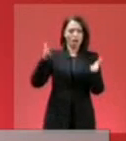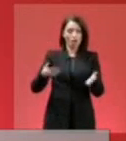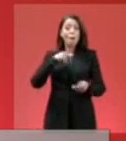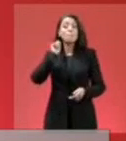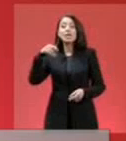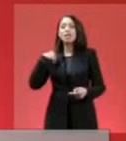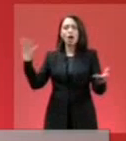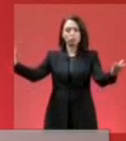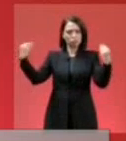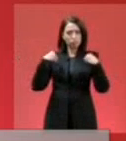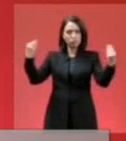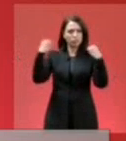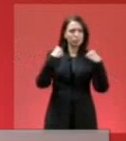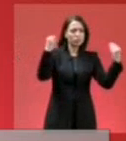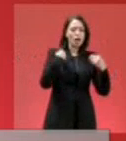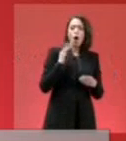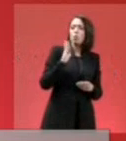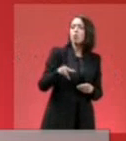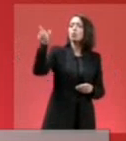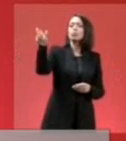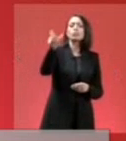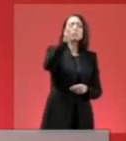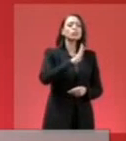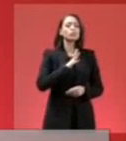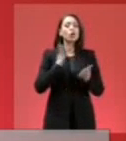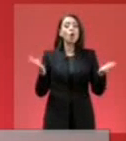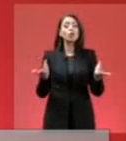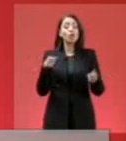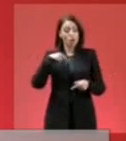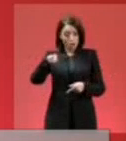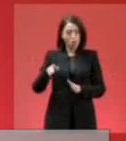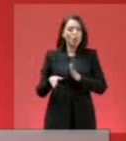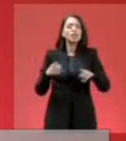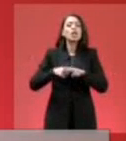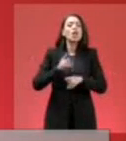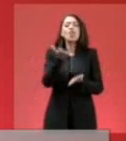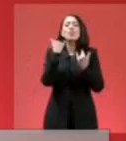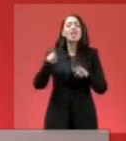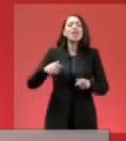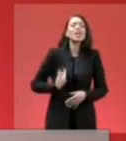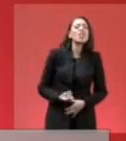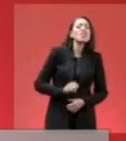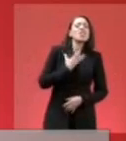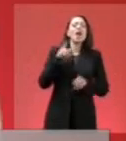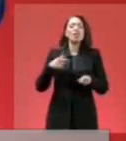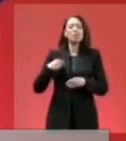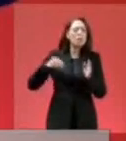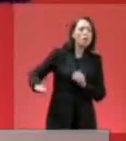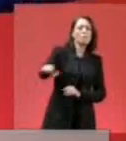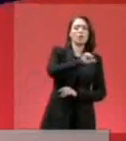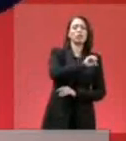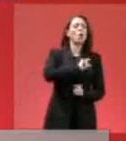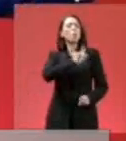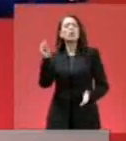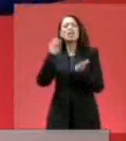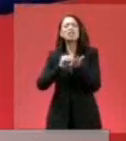μήνυμα που παίρνουμε από τους απλούς και καθημερινούς πολίτες είναι ότι ο ελληνικός λαός δεν έχει καμιά διάθεση να γυρίσουμε πίσω, ποτέ